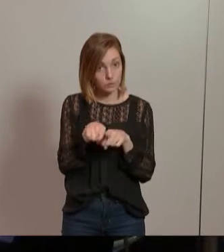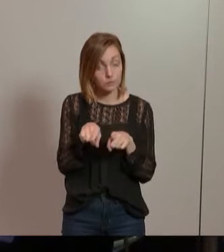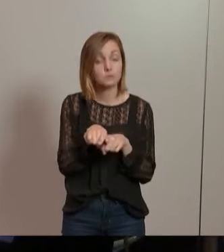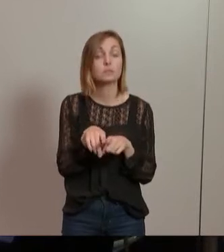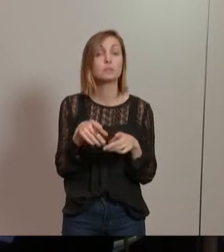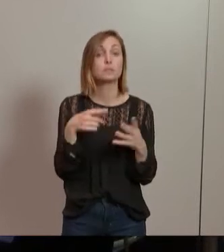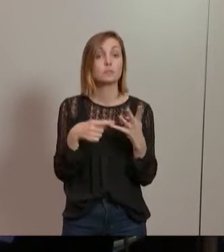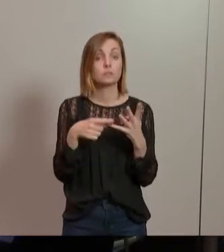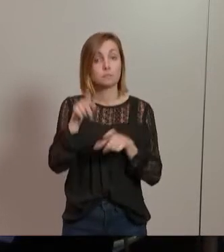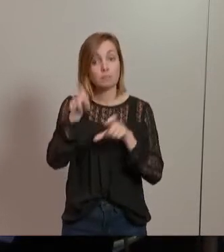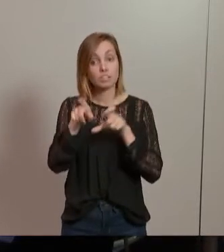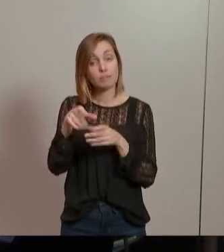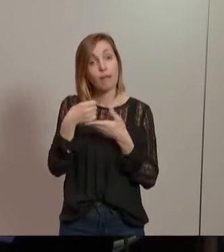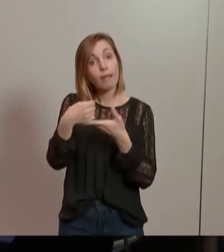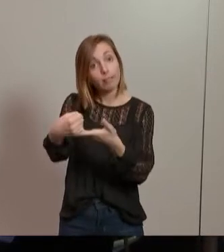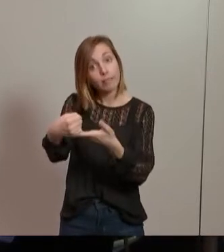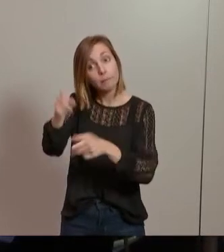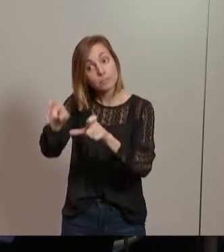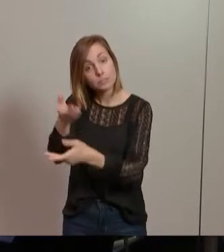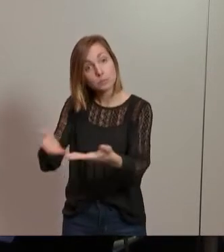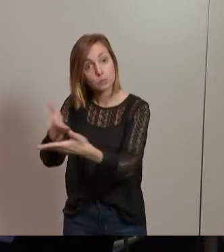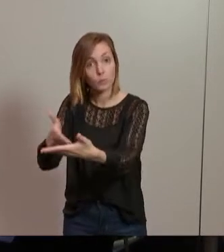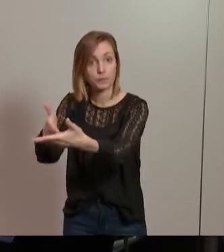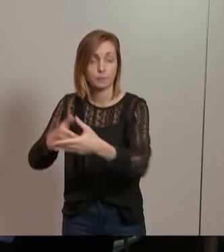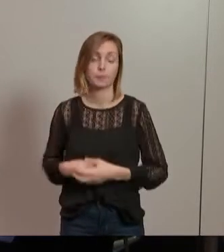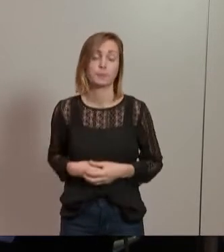commission accessibilité, des aidants également, des aidants de personnes